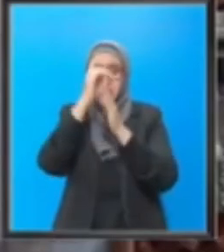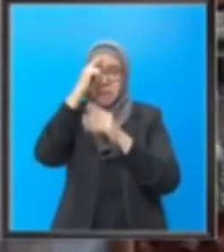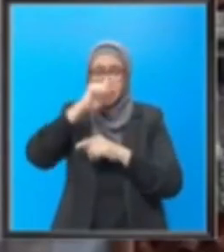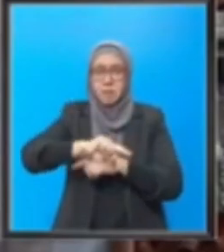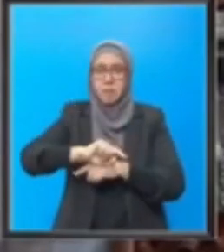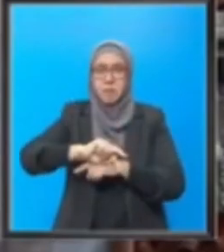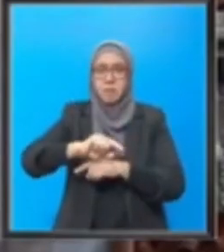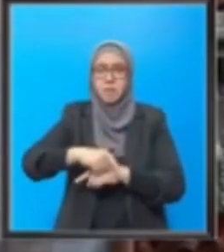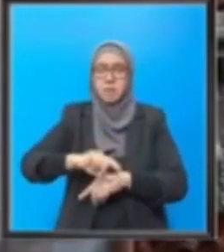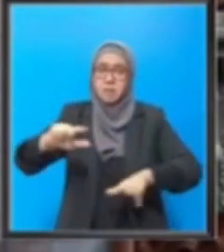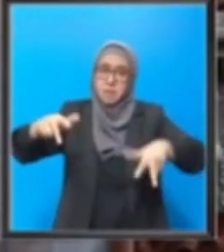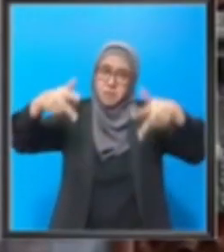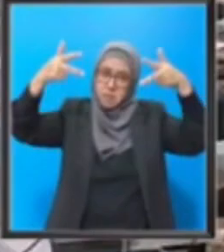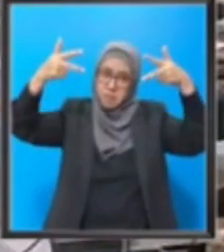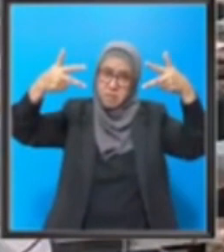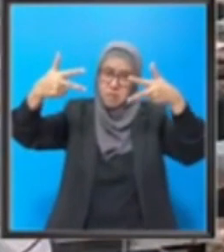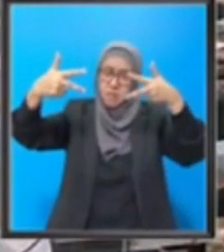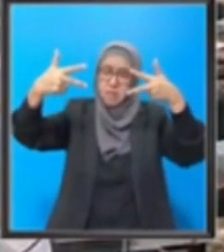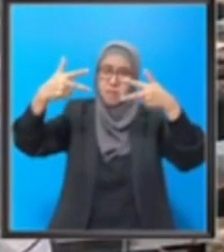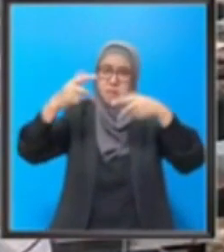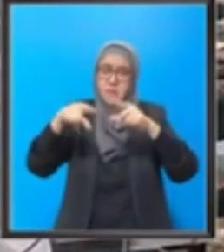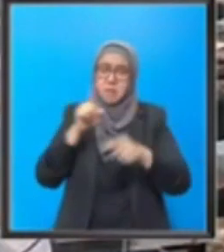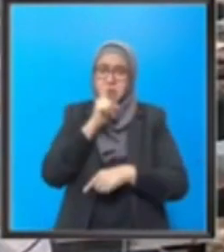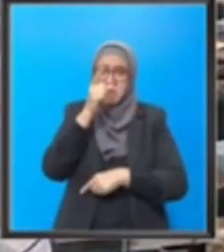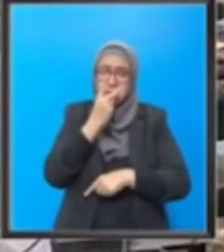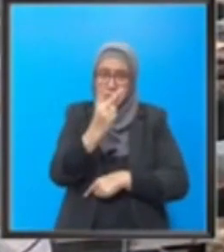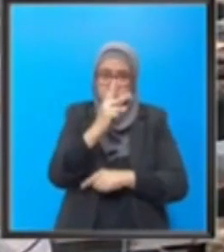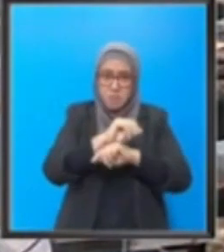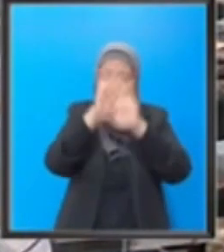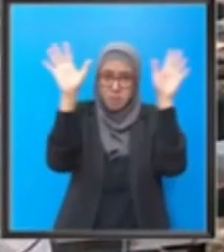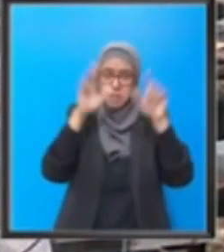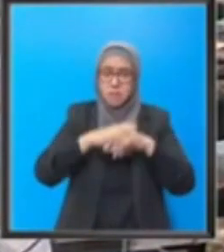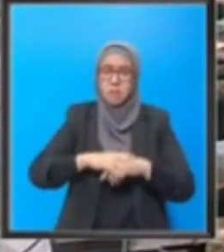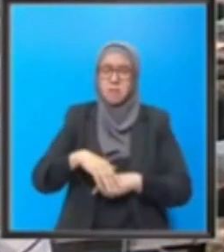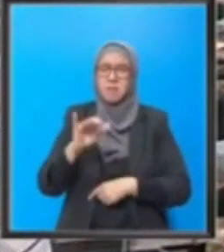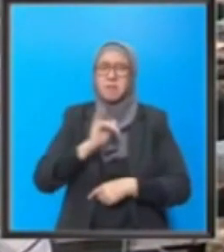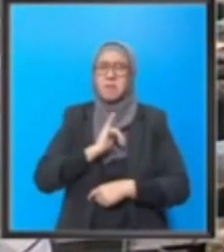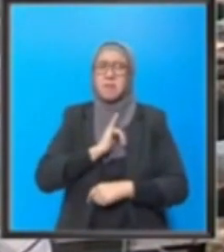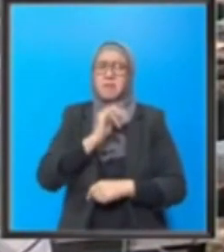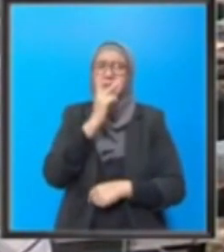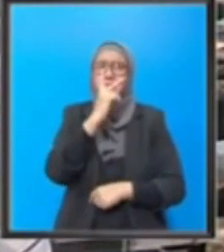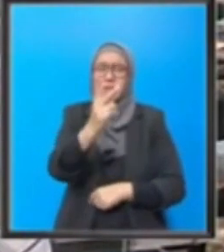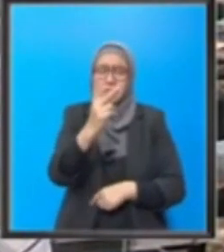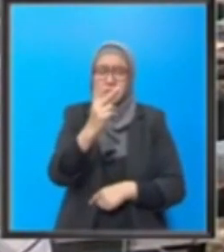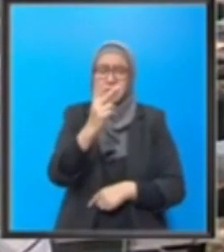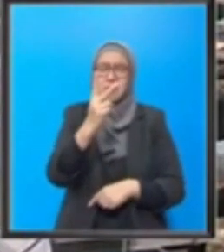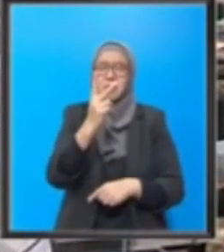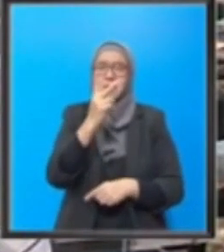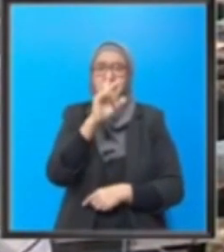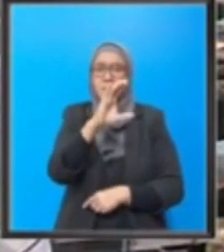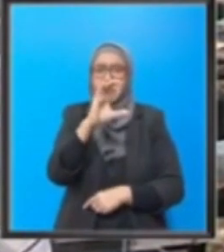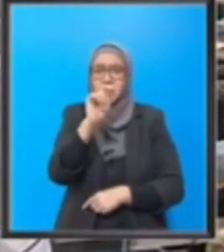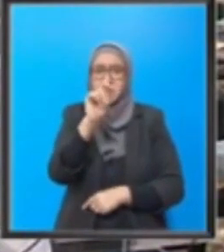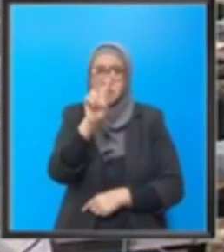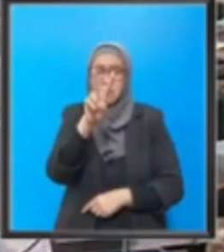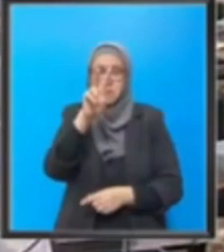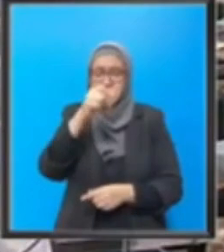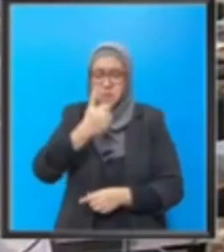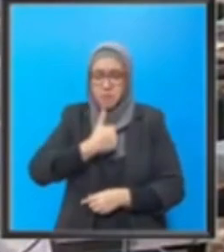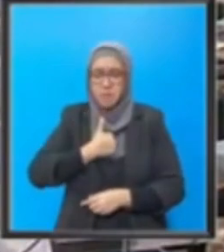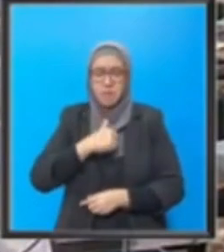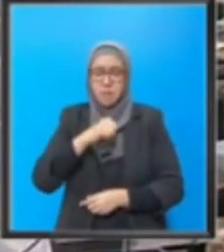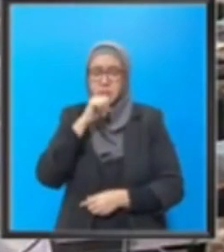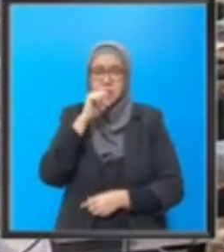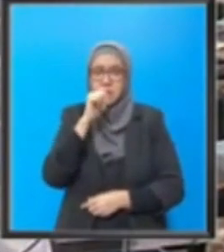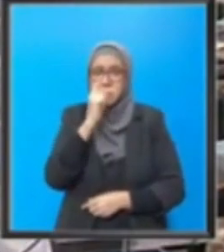merata diamkan lebih jelas tak saya datang wasit Ismi hdd belakang Xenia cetak nampak memang tak nampak pengungsi